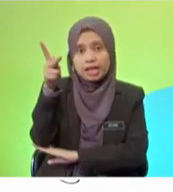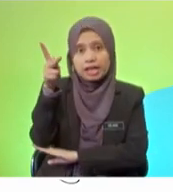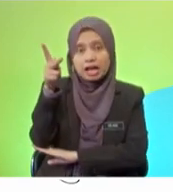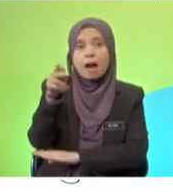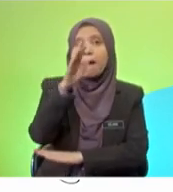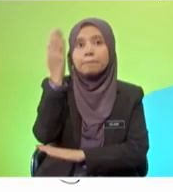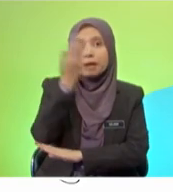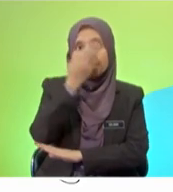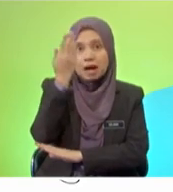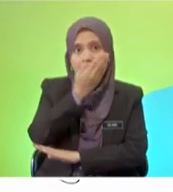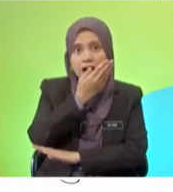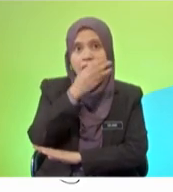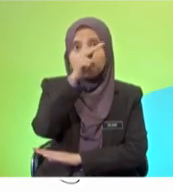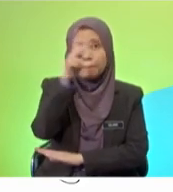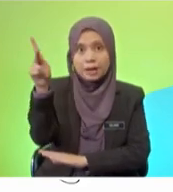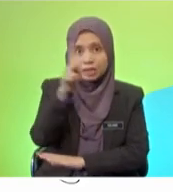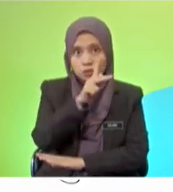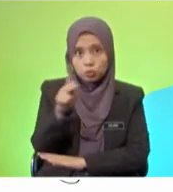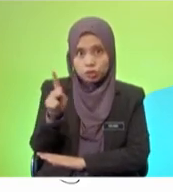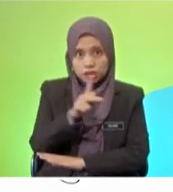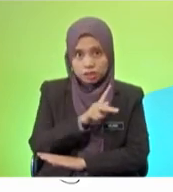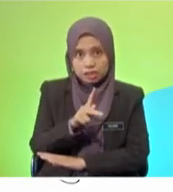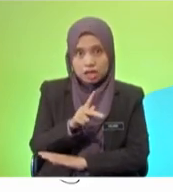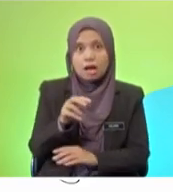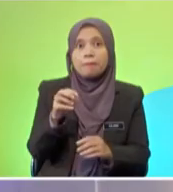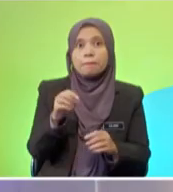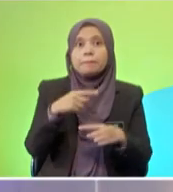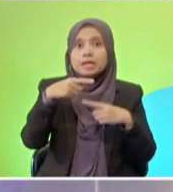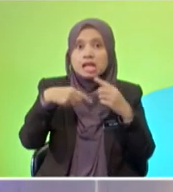nih kak Rina pada zaman dahulu orang-orang tua